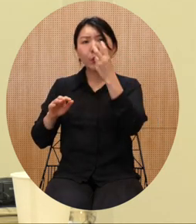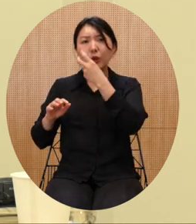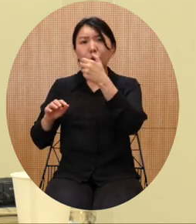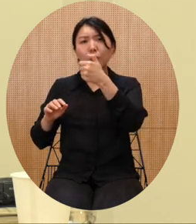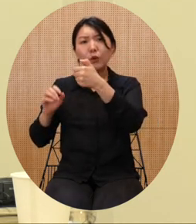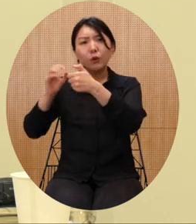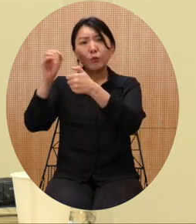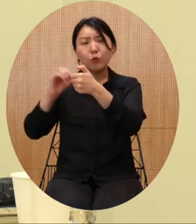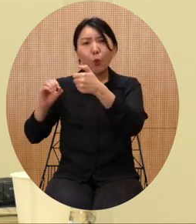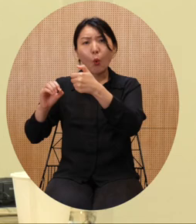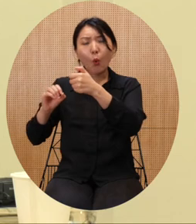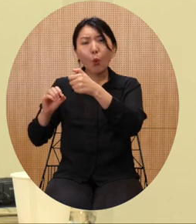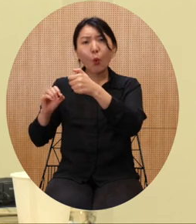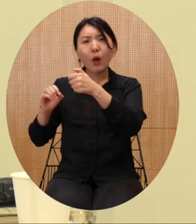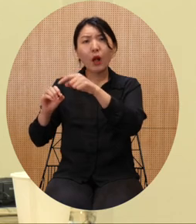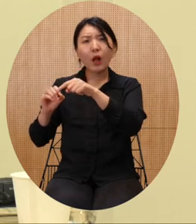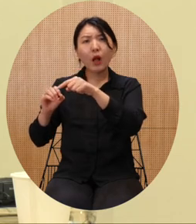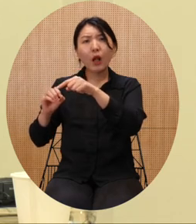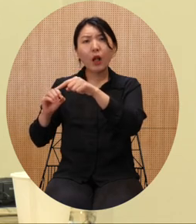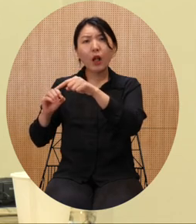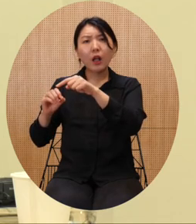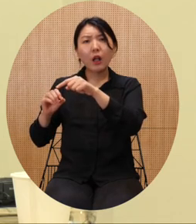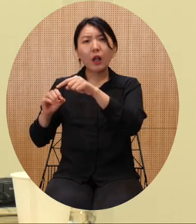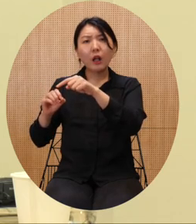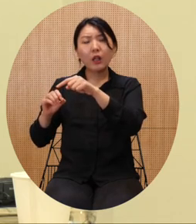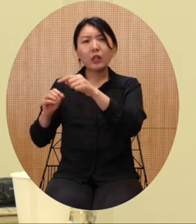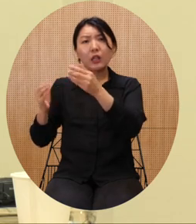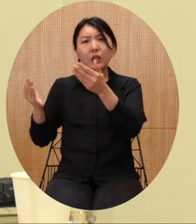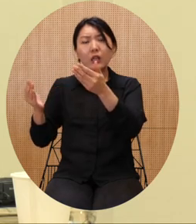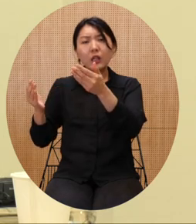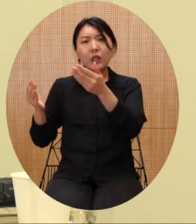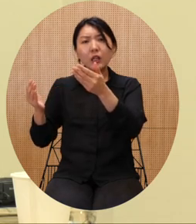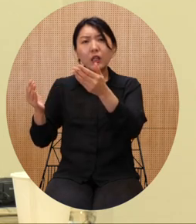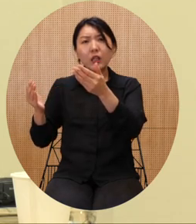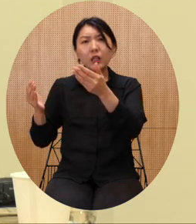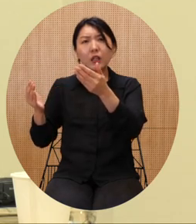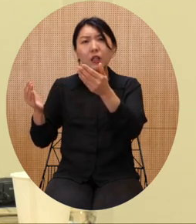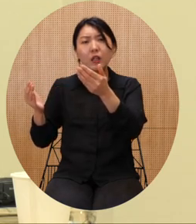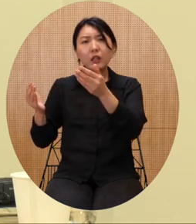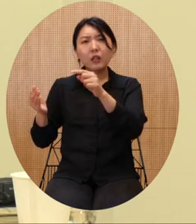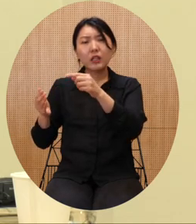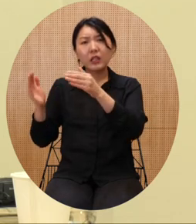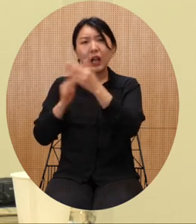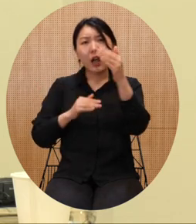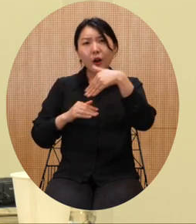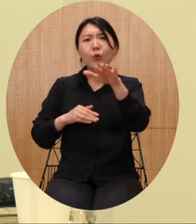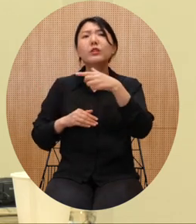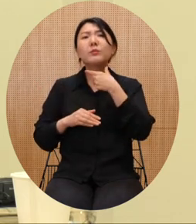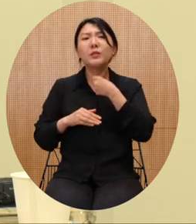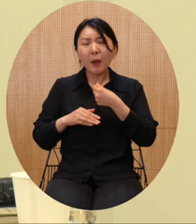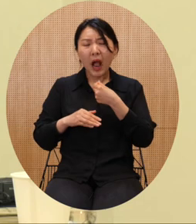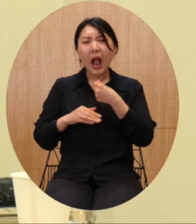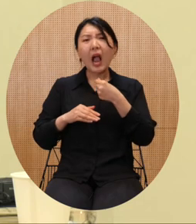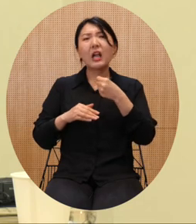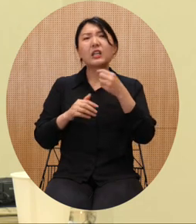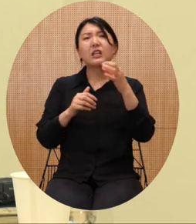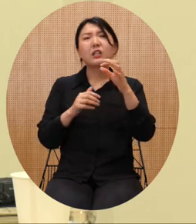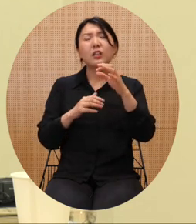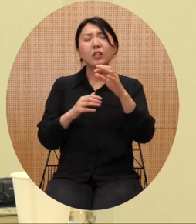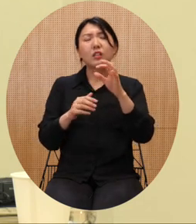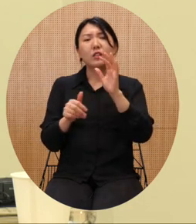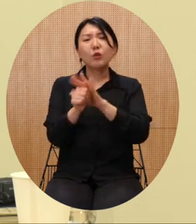정도는 이사하고 싶지만 비용이 지원금이 낮아서 못하고 있다고 하는 것들은 아직까지 주거